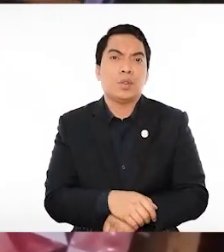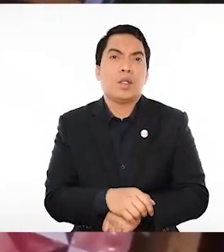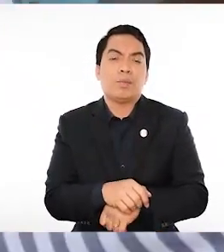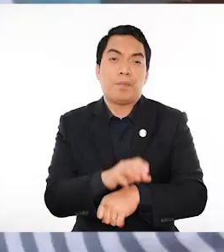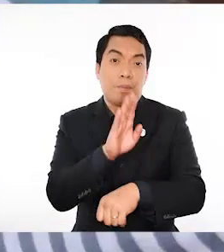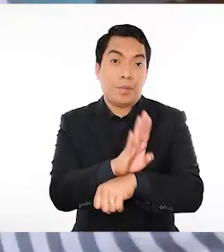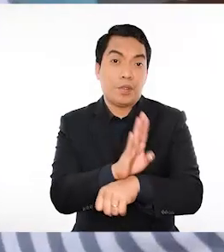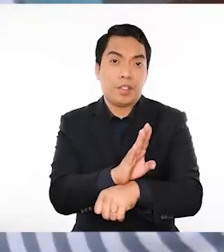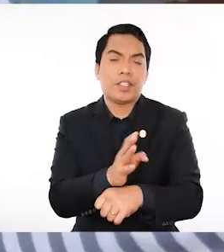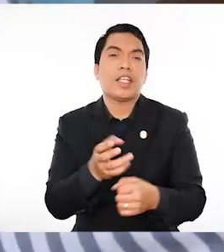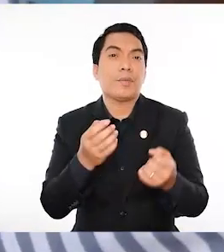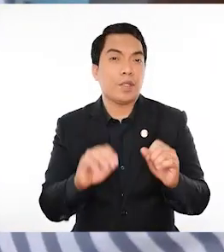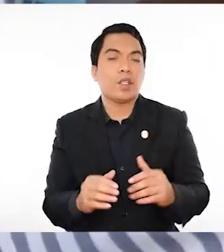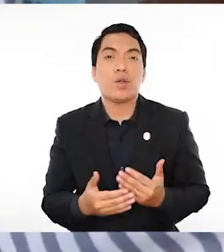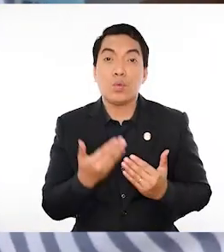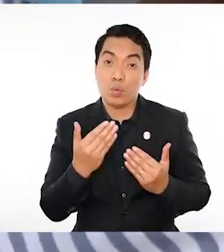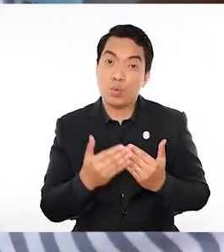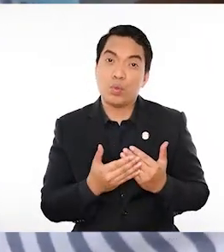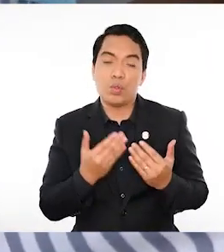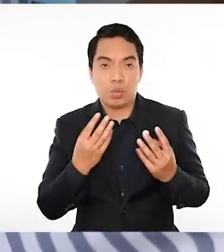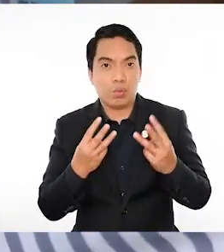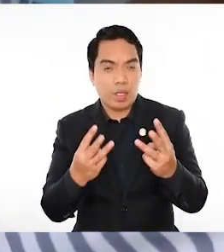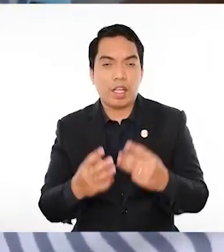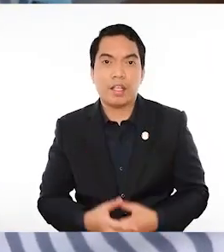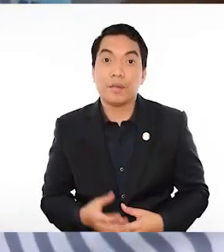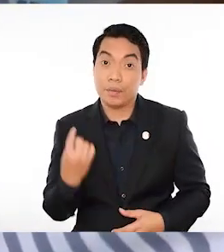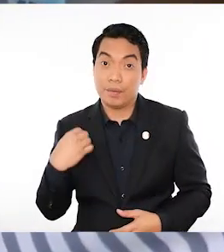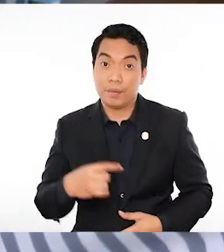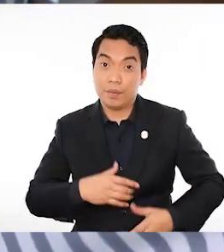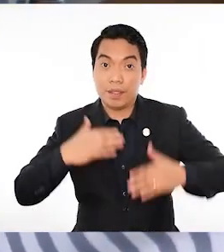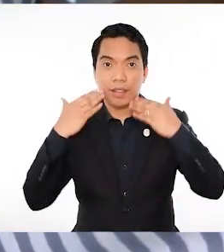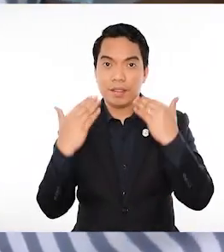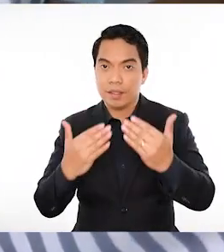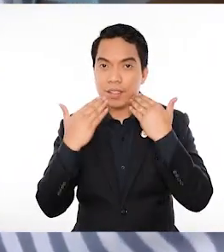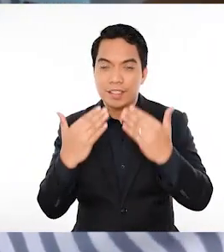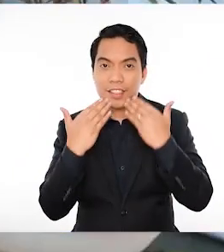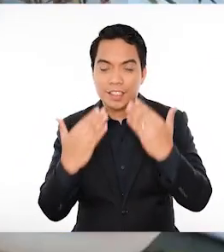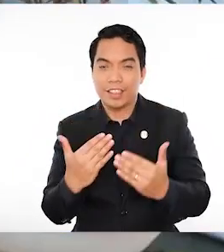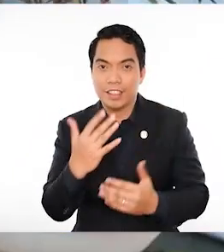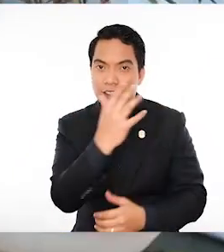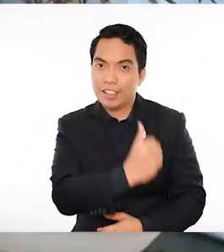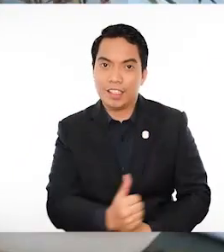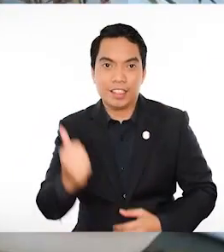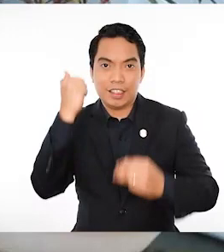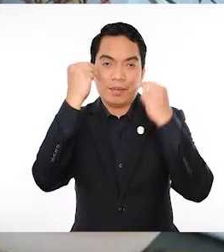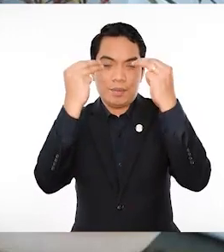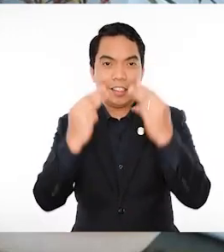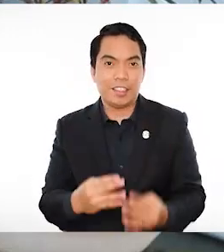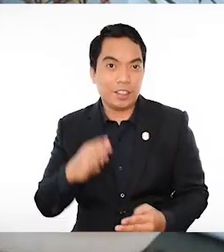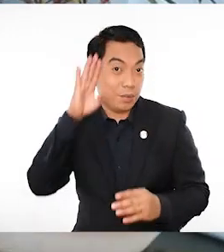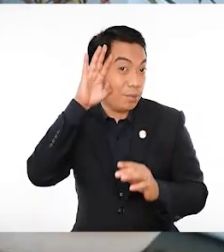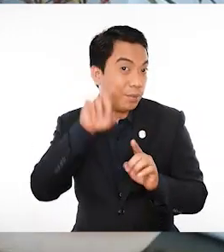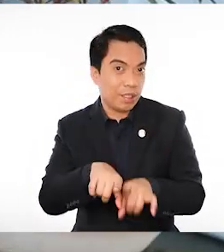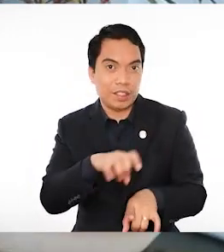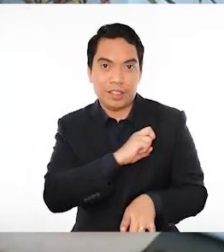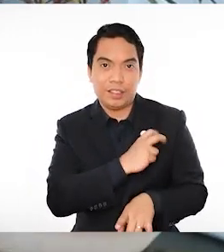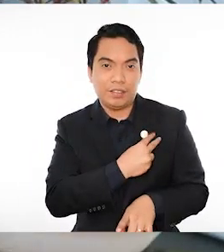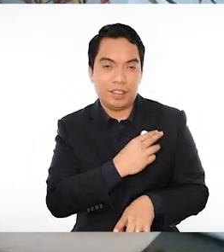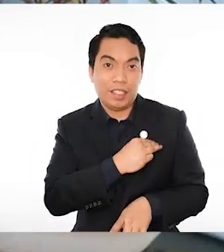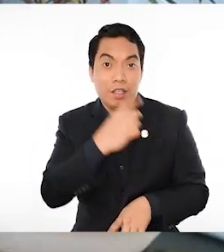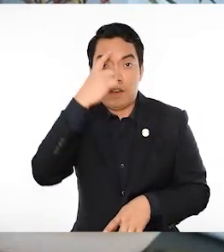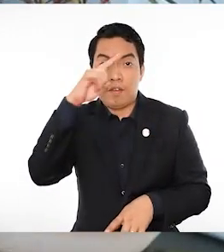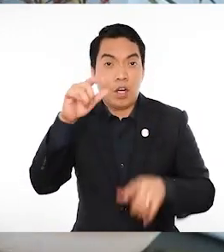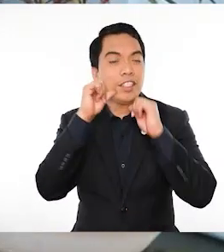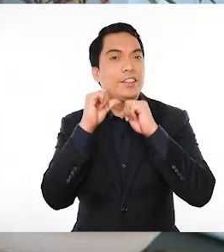At nagpapasalamat po kami ng marami sa ating tagapamahalang pangkalahatan, ang kapatid na Eduardo V. Manalo, sa